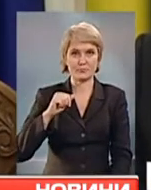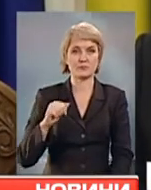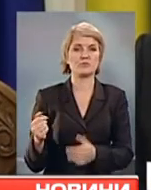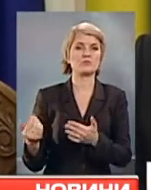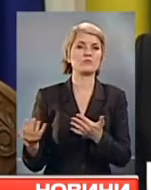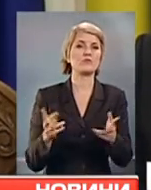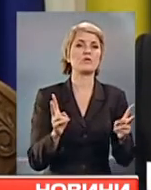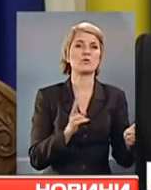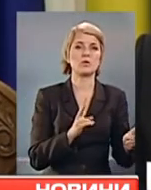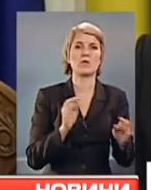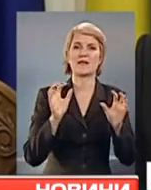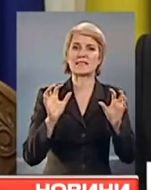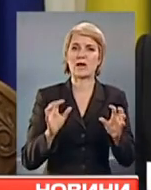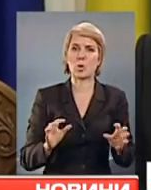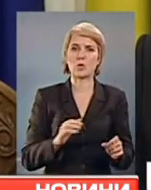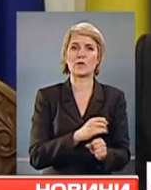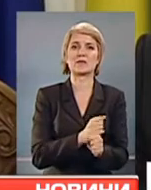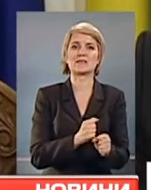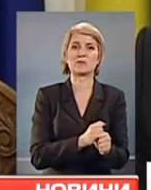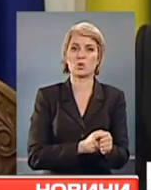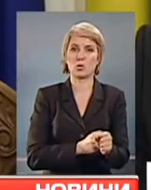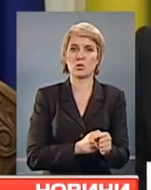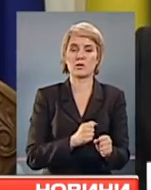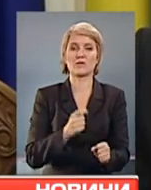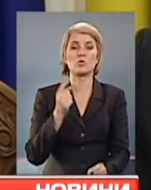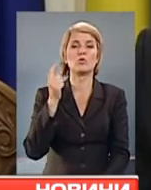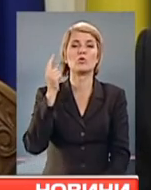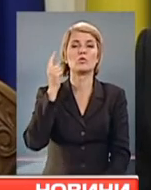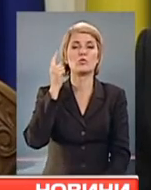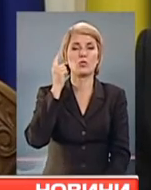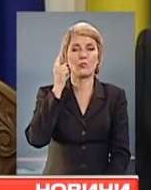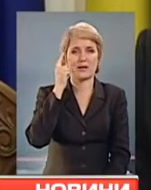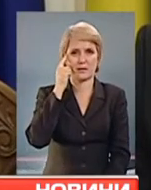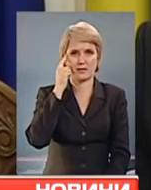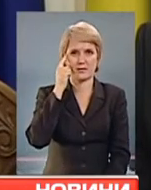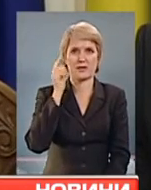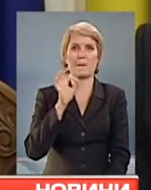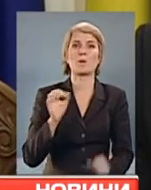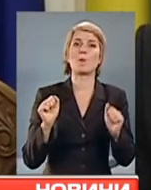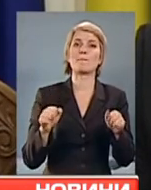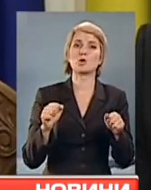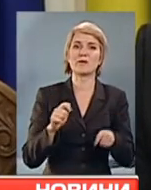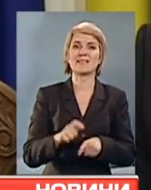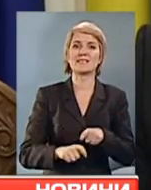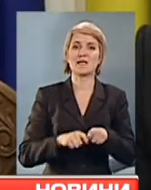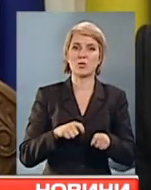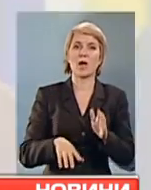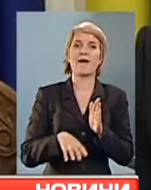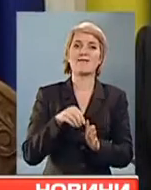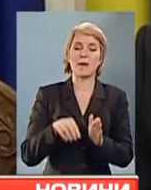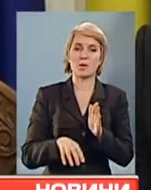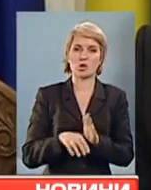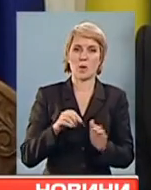хто незаконно з зброєю, навіть думає про можливість зриву виборчого